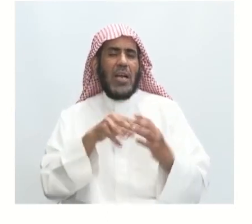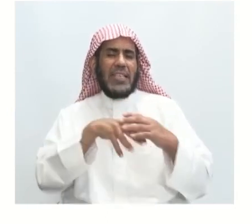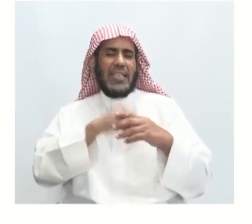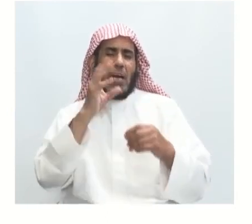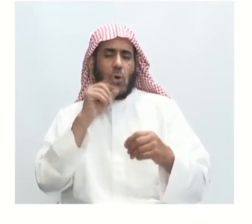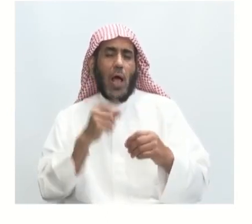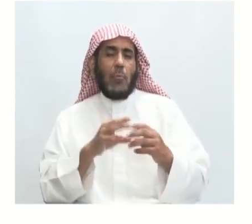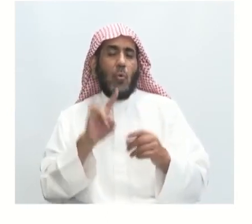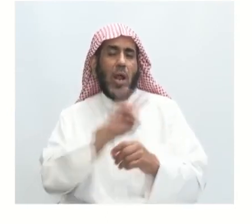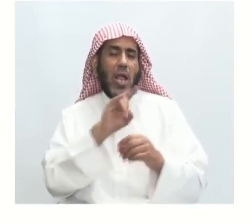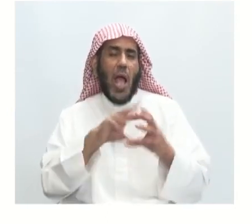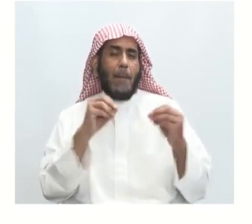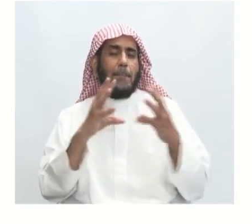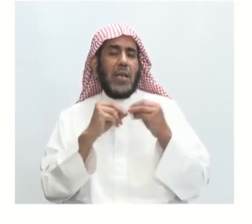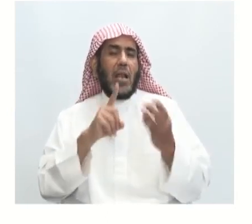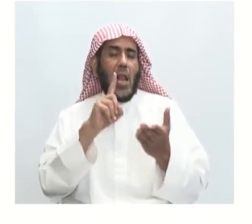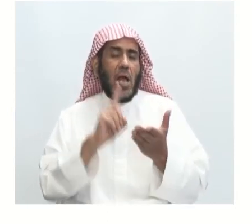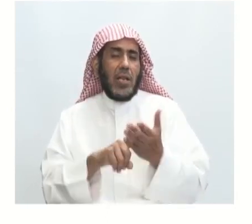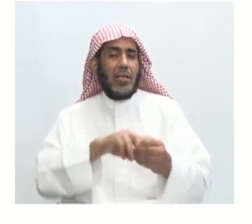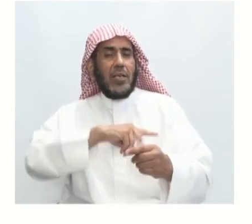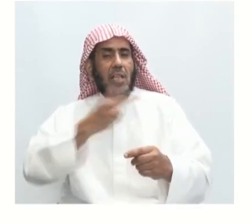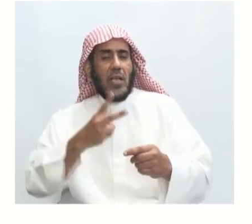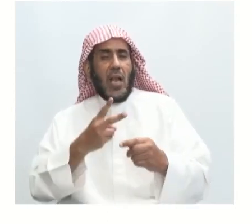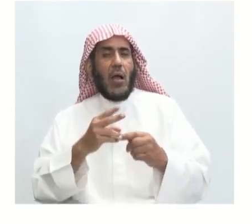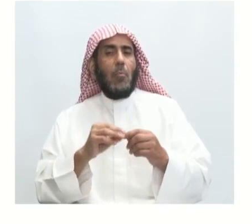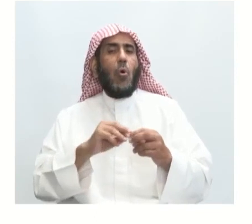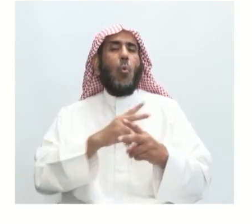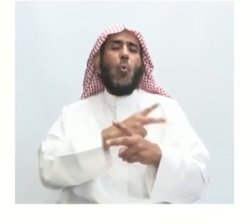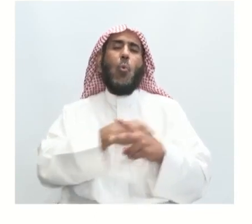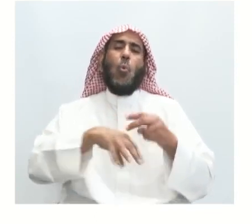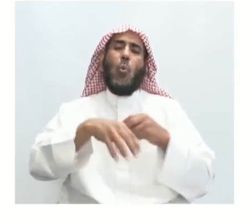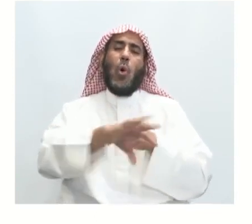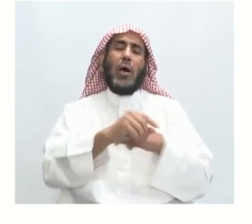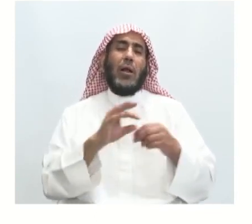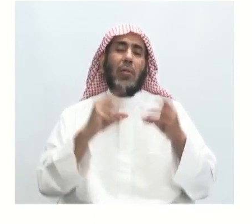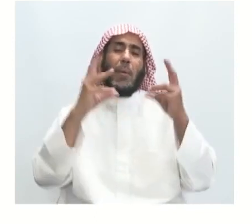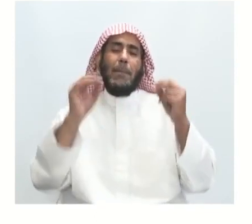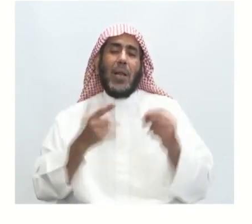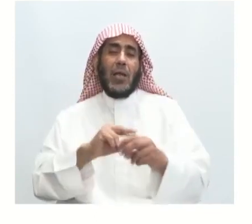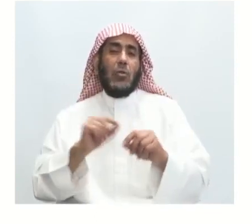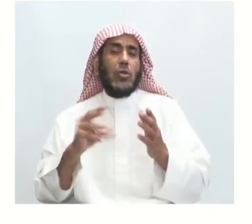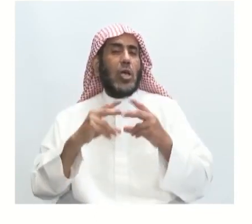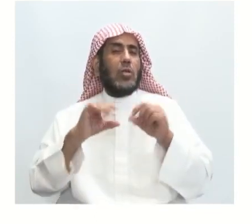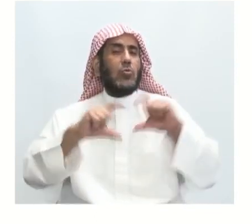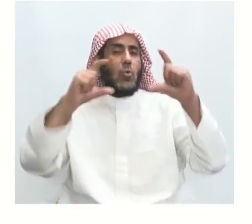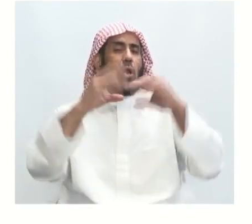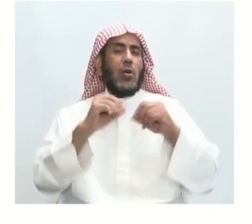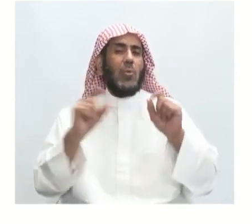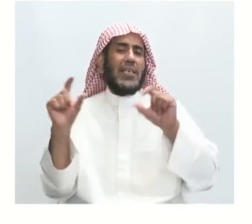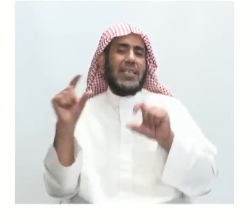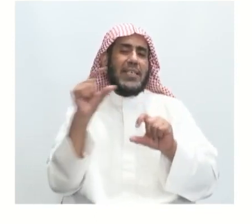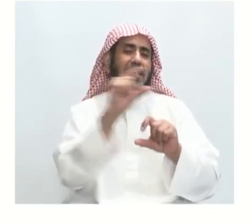الامر والنهي عن معنيهما الحقيقيين الى اغراض بلاغيه مختلفه يدل عليهما السياق سياق الكلام